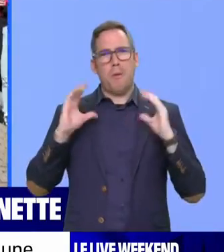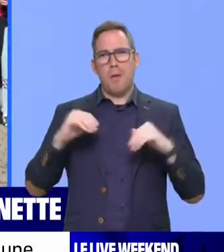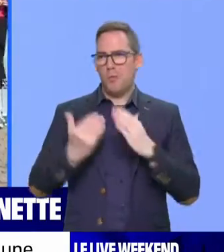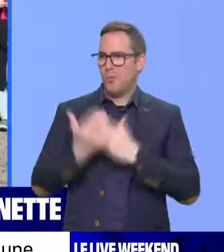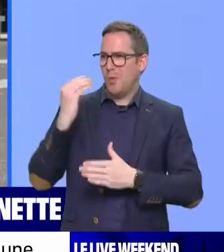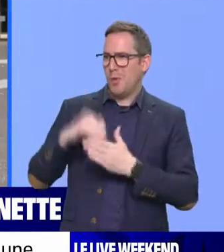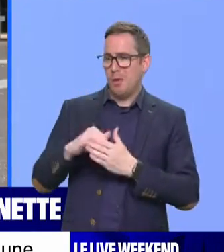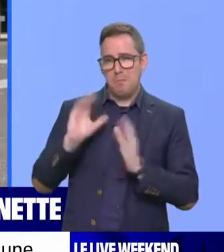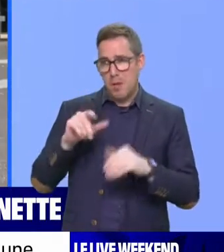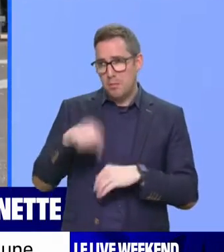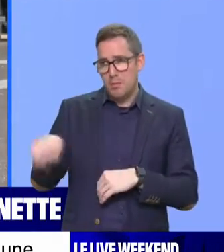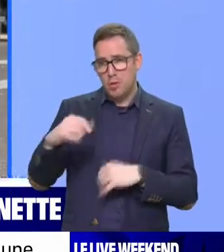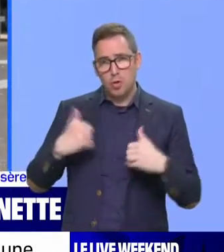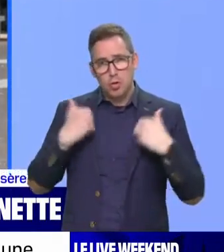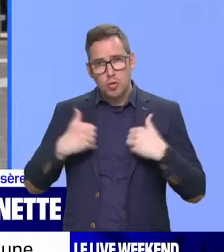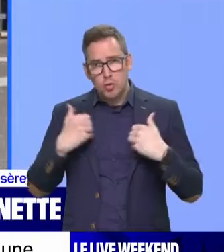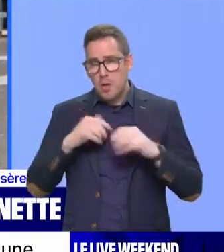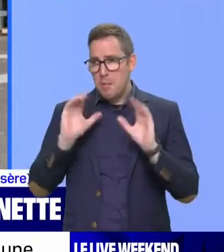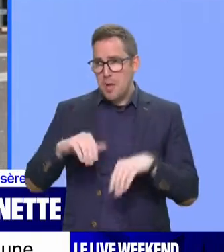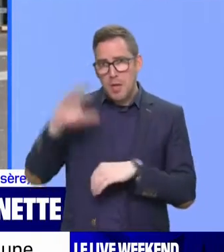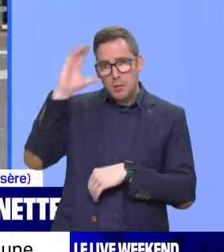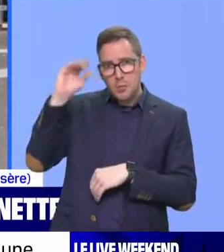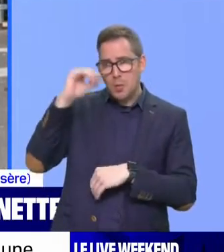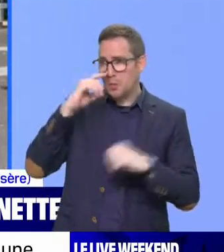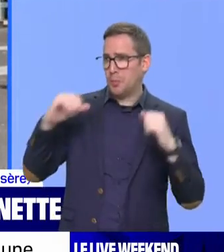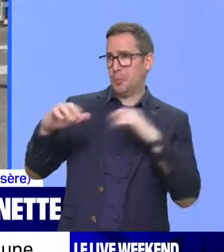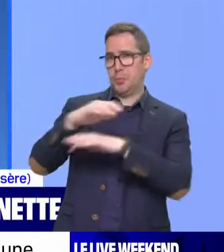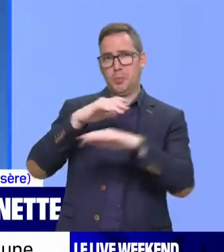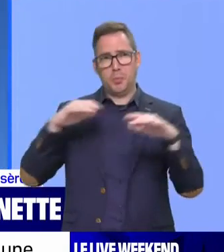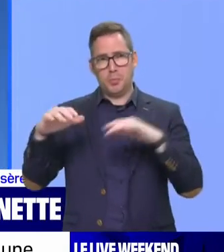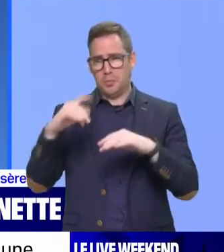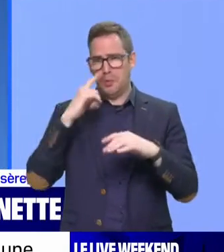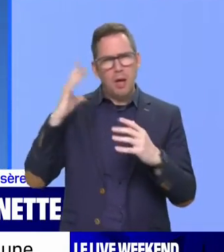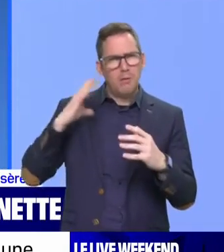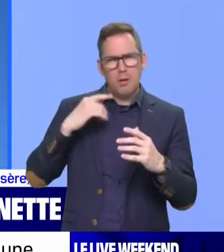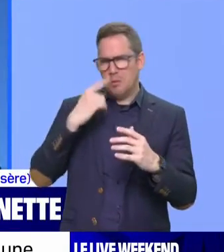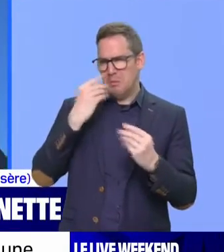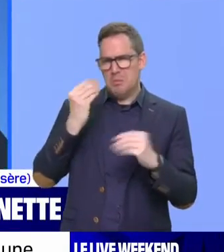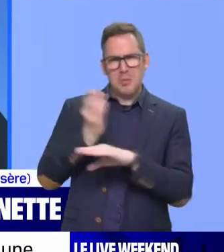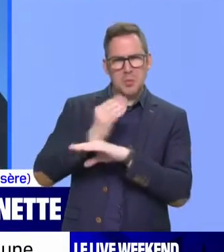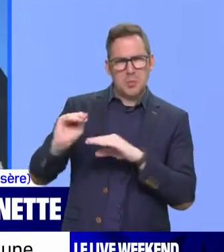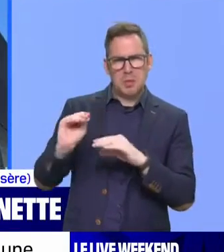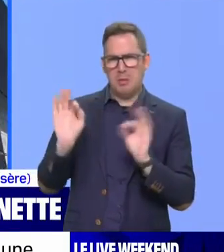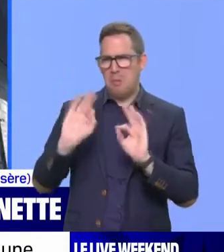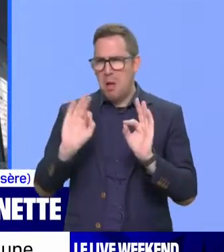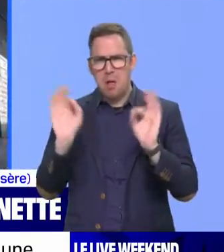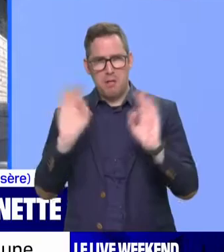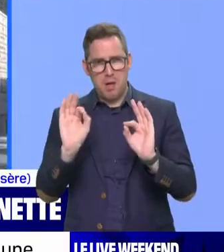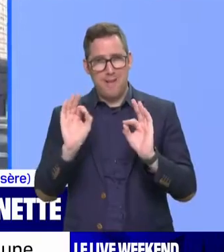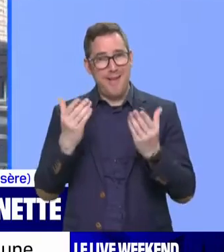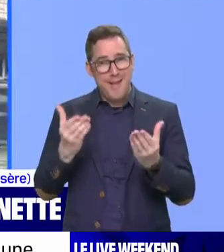même pour les jeunes, hein, même pour les étudiants. C'était une grande ville étudiante. Ils se sentaient en insécurité. Et cette situation,